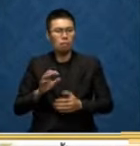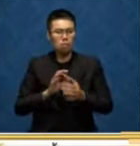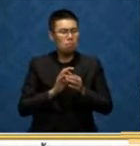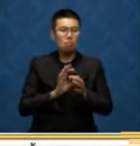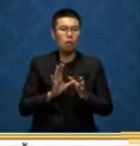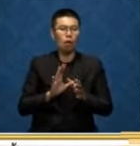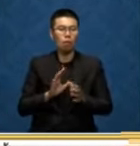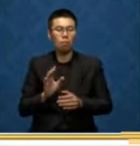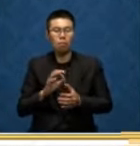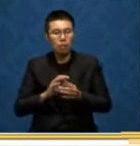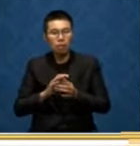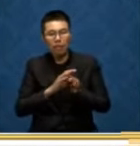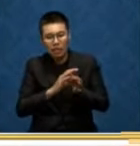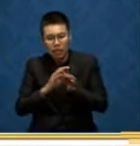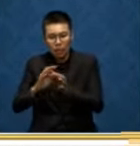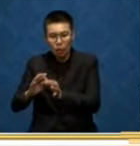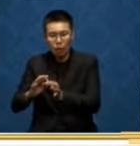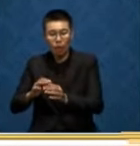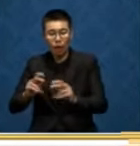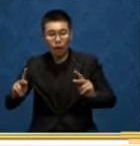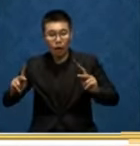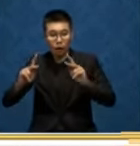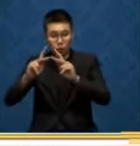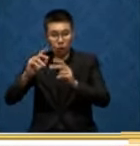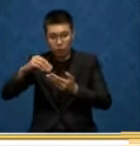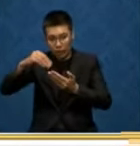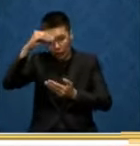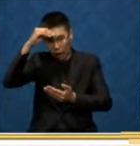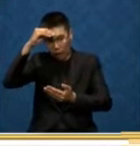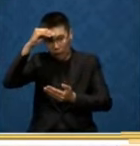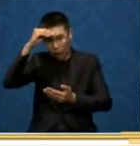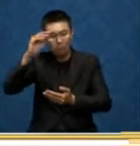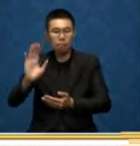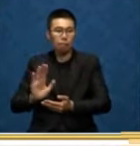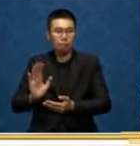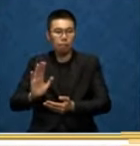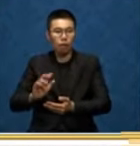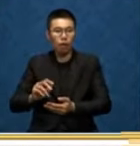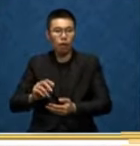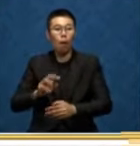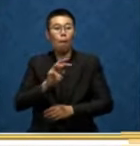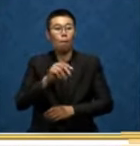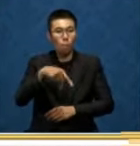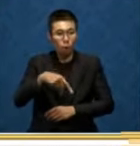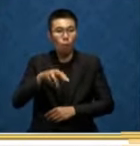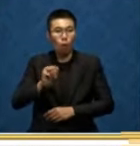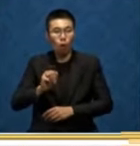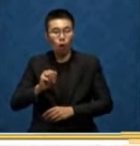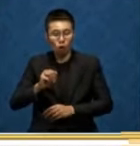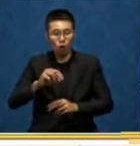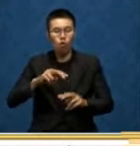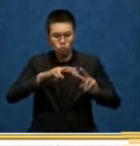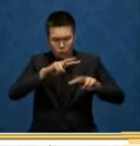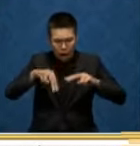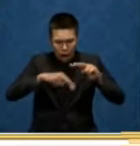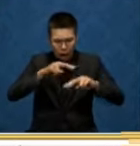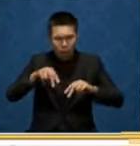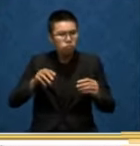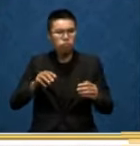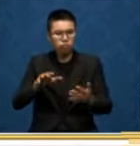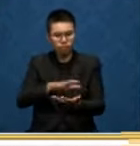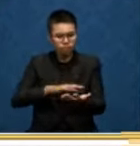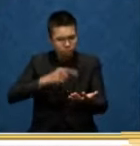การไม่ใช่มันสามารถดูแลทั้งประเทศได้เลยพม.เนี่ยดูแลทุกคนได้หมดดังนั้นท่านเ